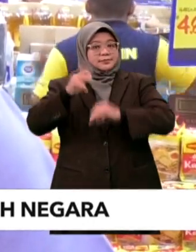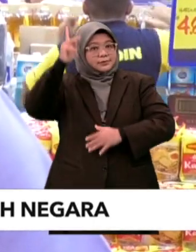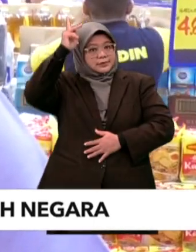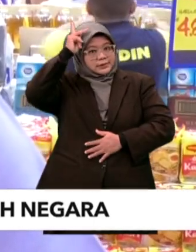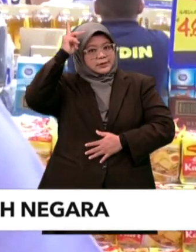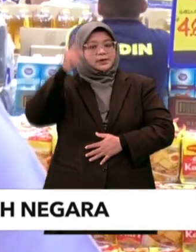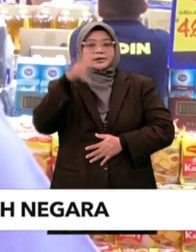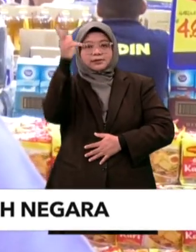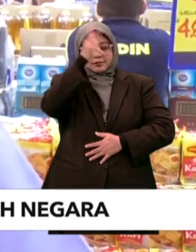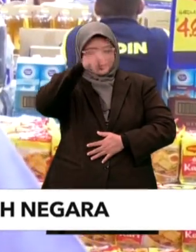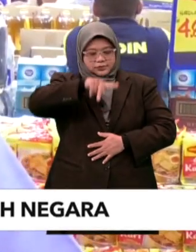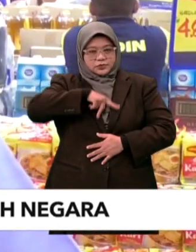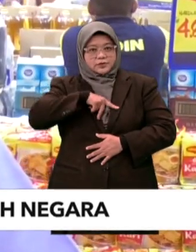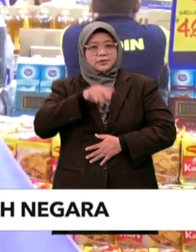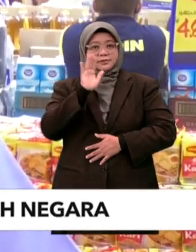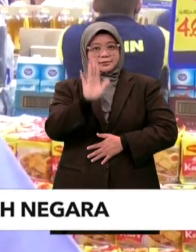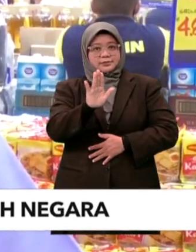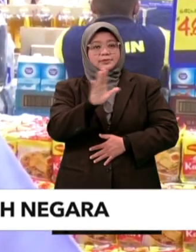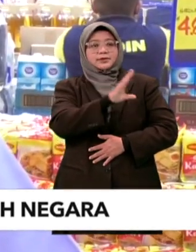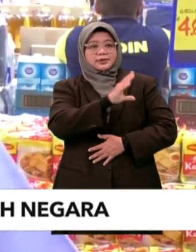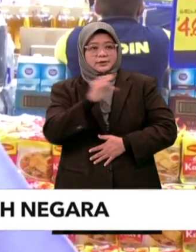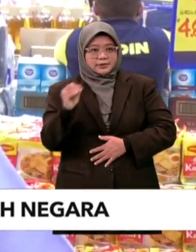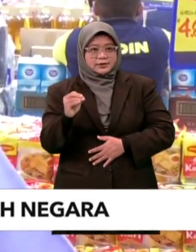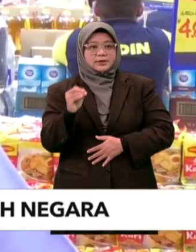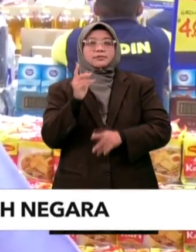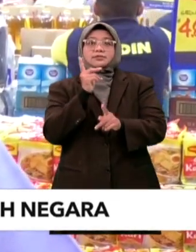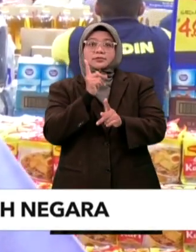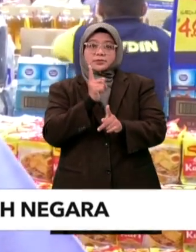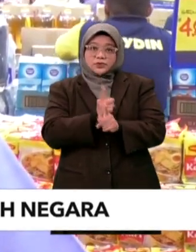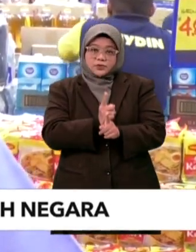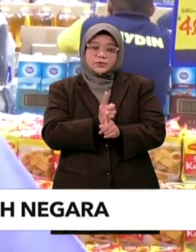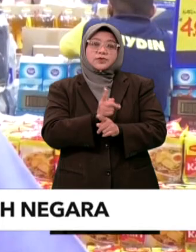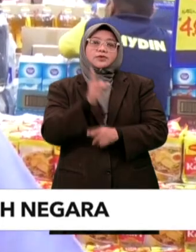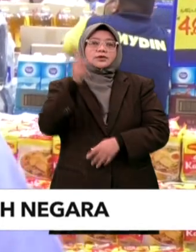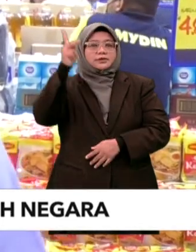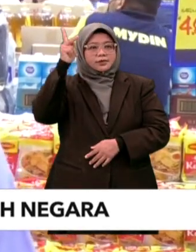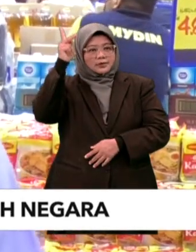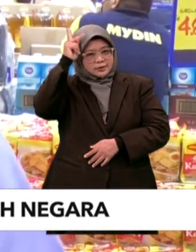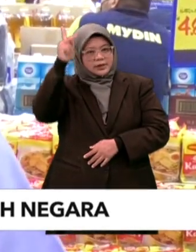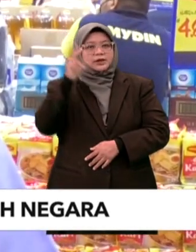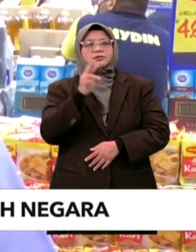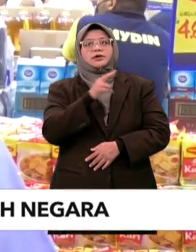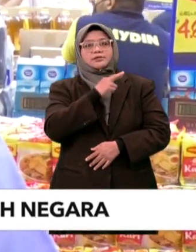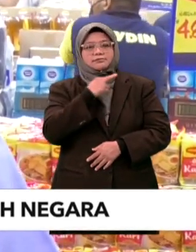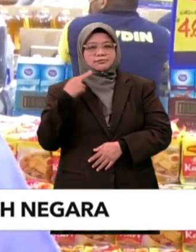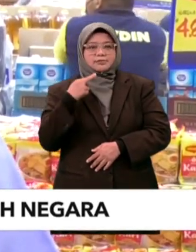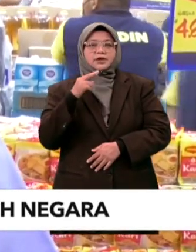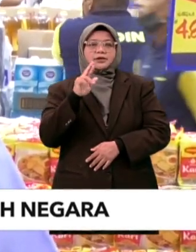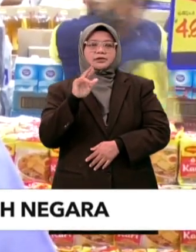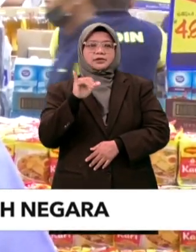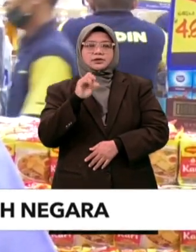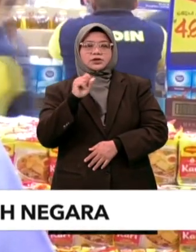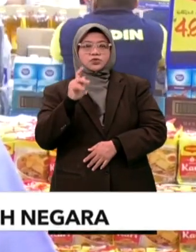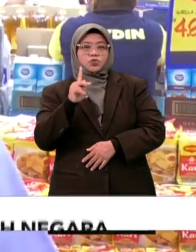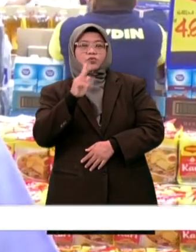kajian Negeri oleh karena negeri kita ini negeri yang amak berisiko tinggi